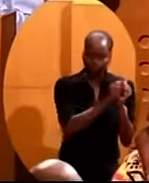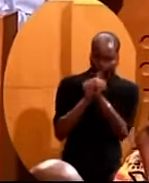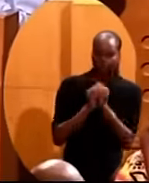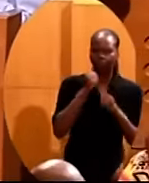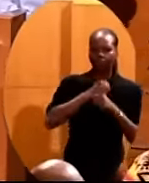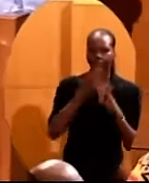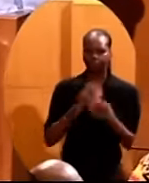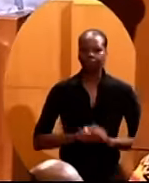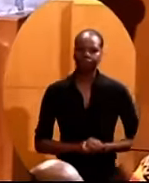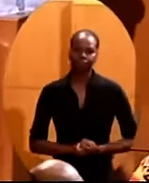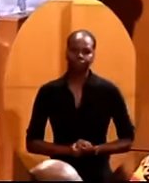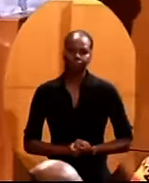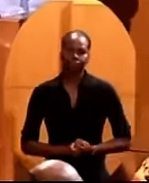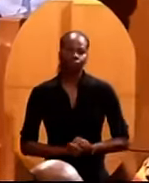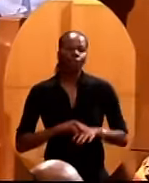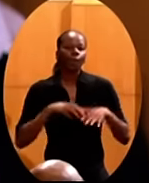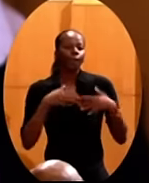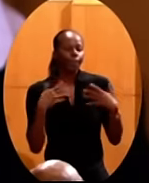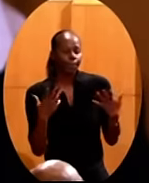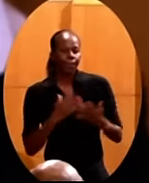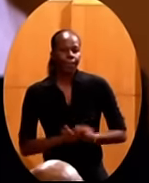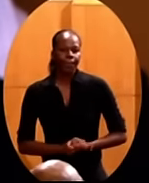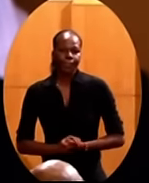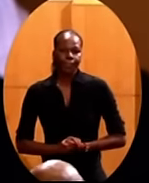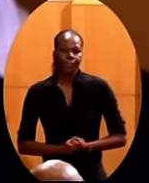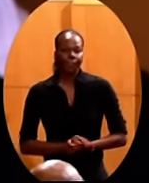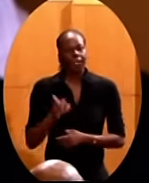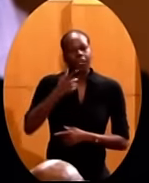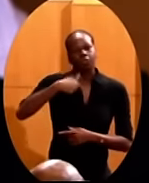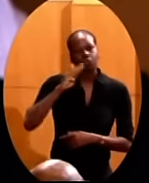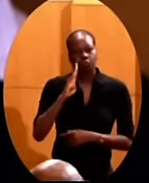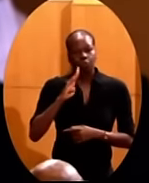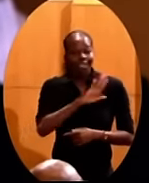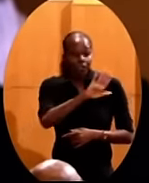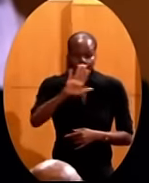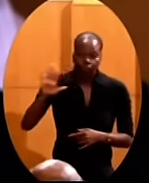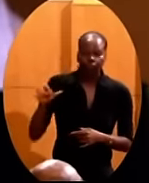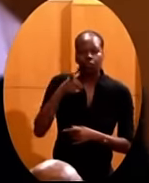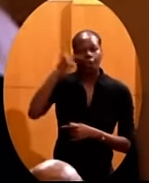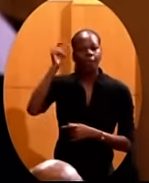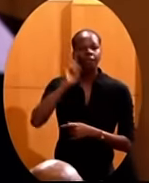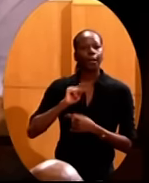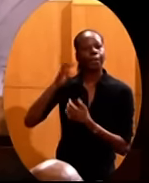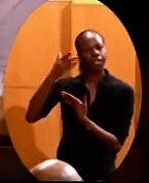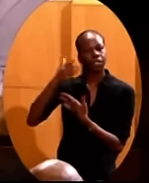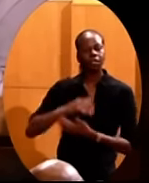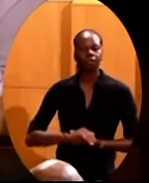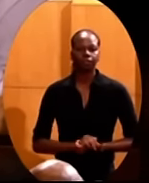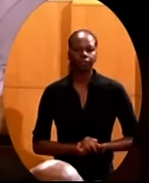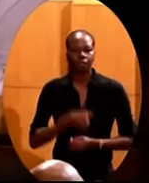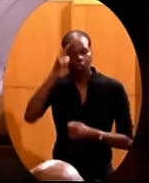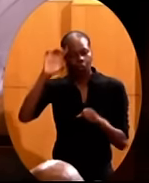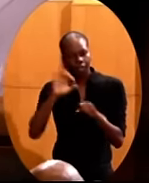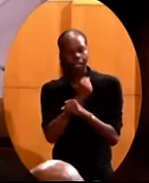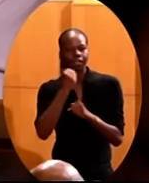personne cependant nous aurons besoin de vous tous martinicais et martinicaain pour